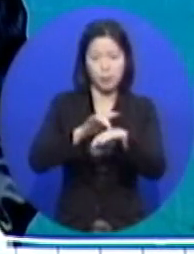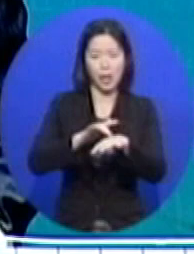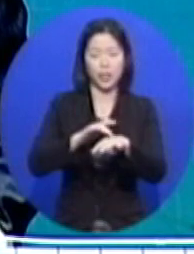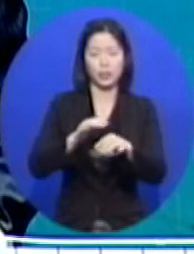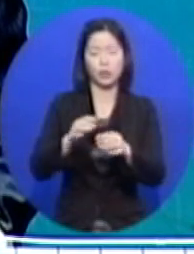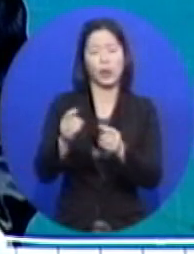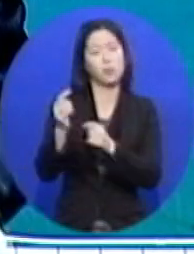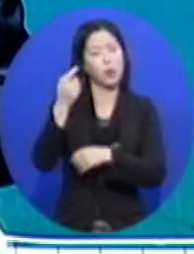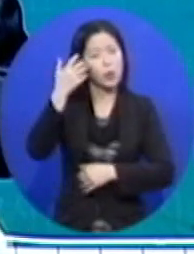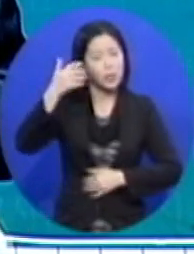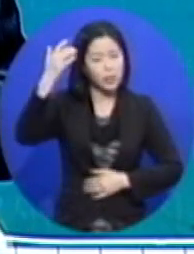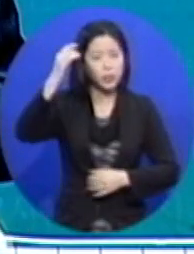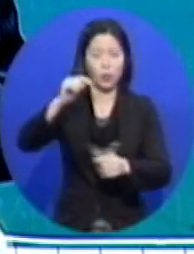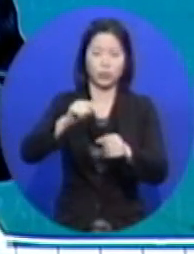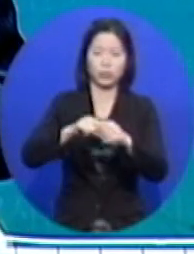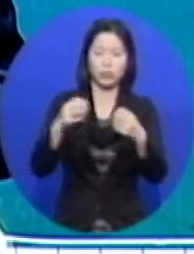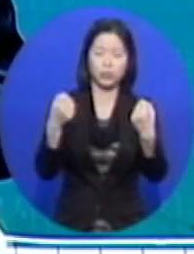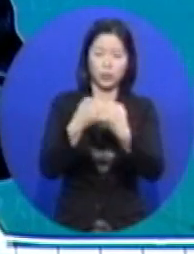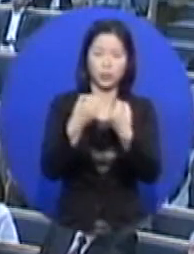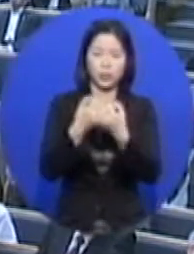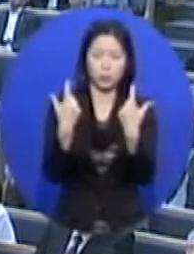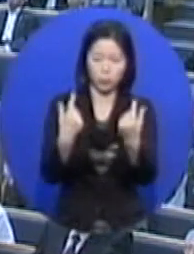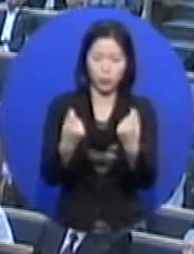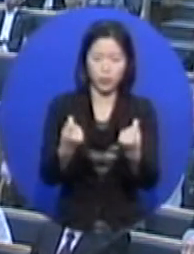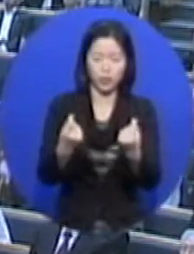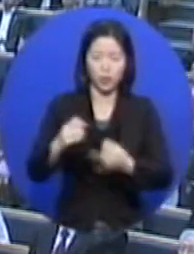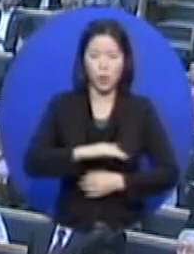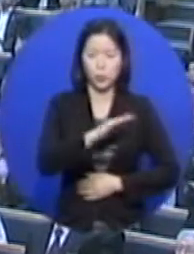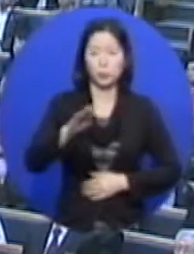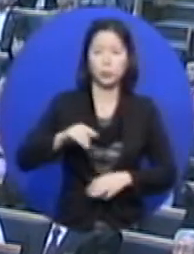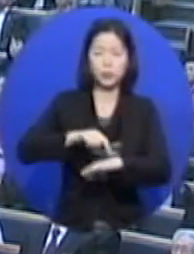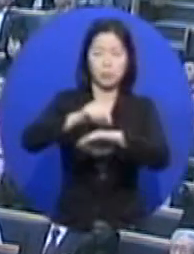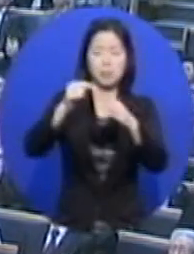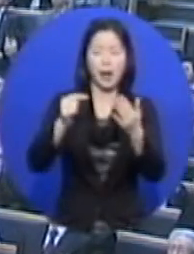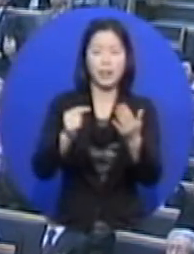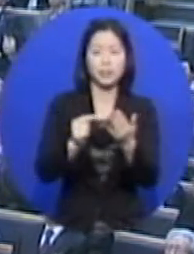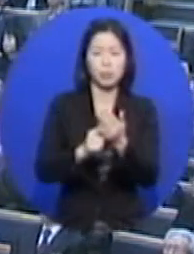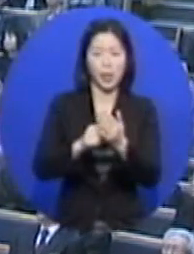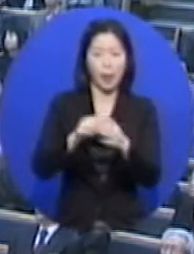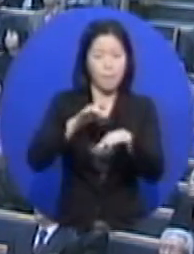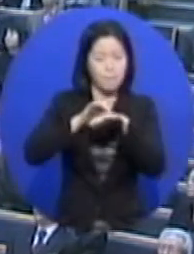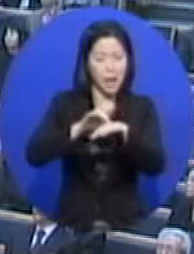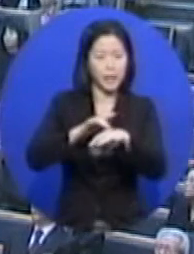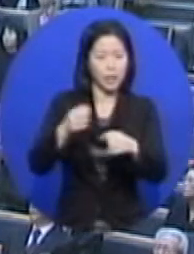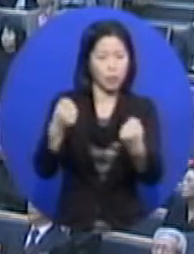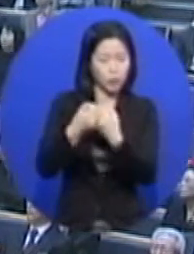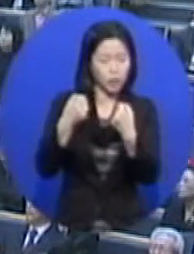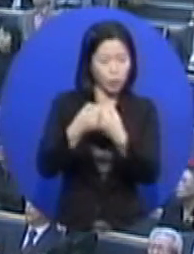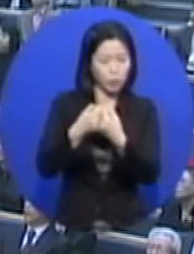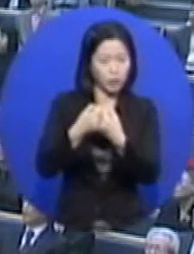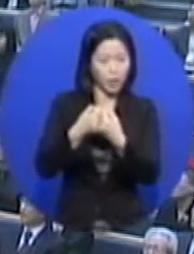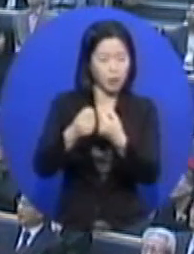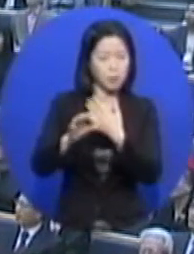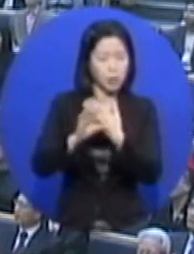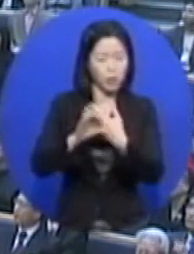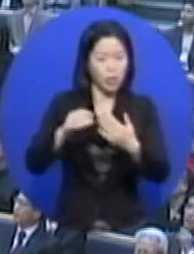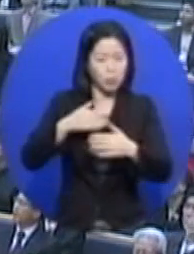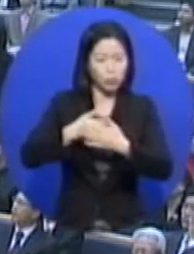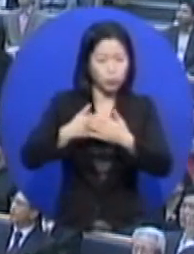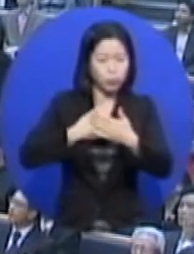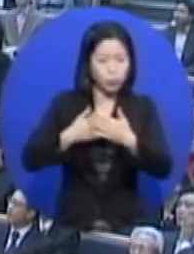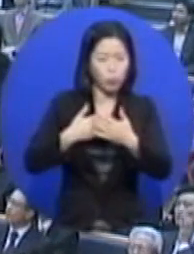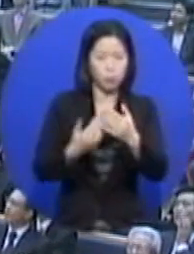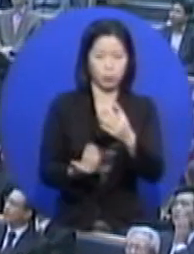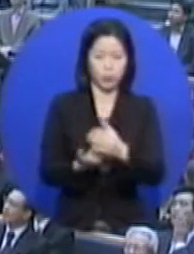마찬가지죠 우리 마음에 마귀와의 쌓아온 다 그러면 두려워하는 마음이 생기는 것은 이런 증가가 문제입니다